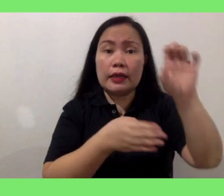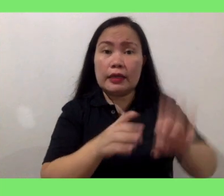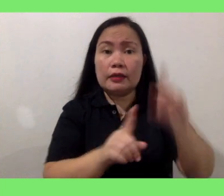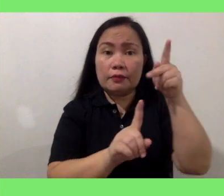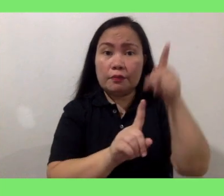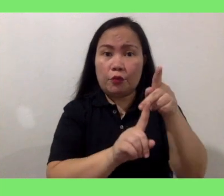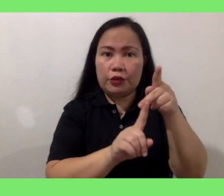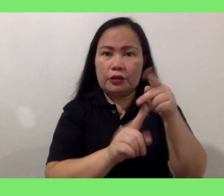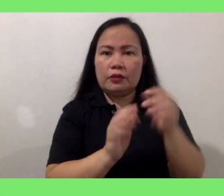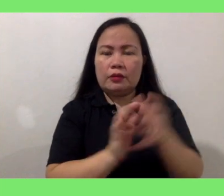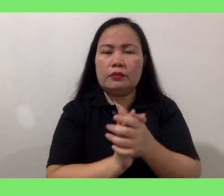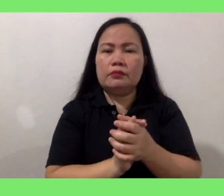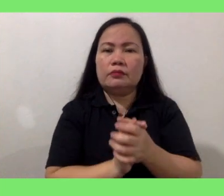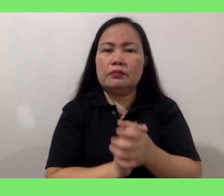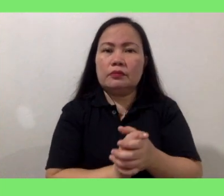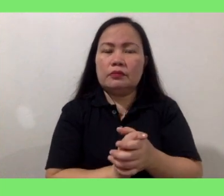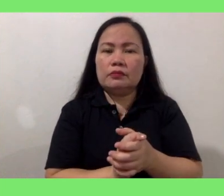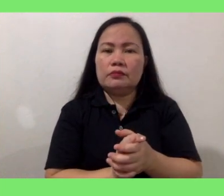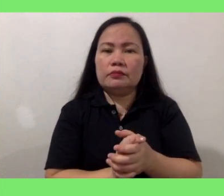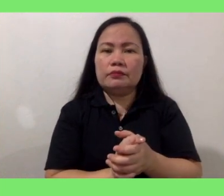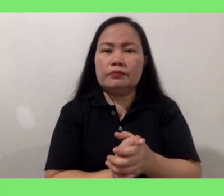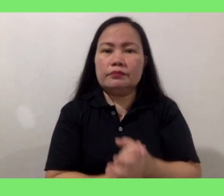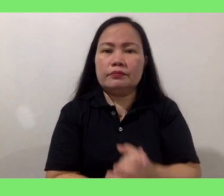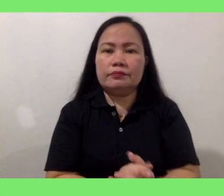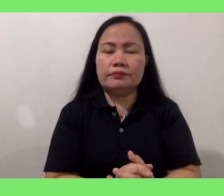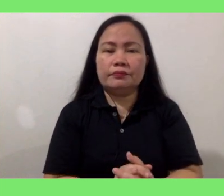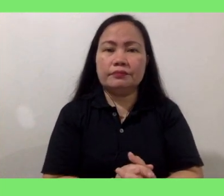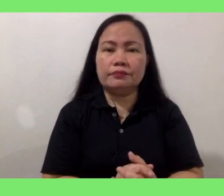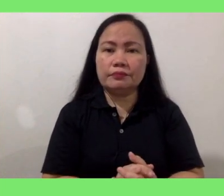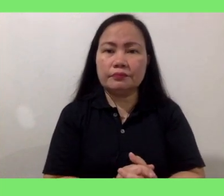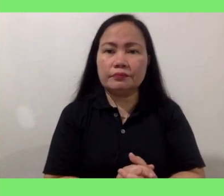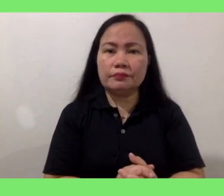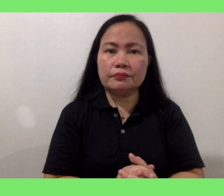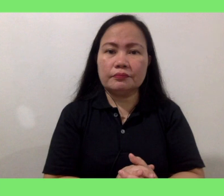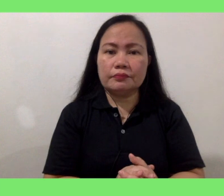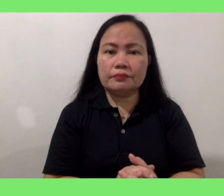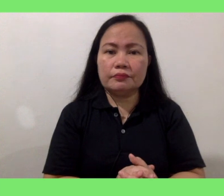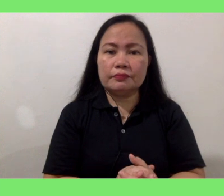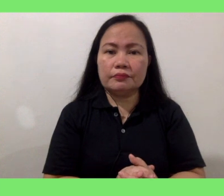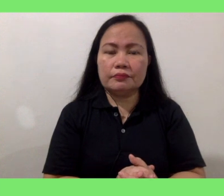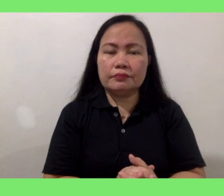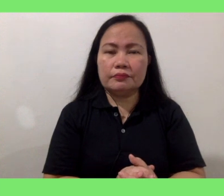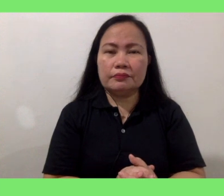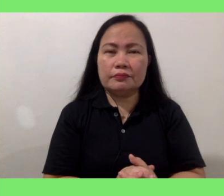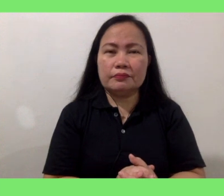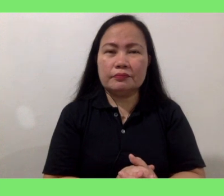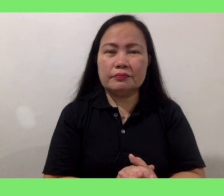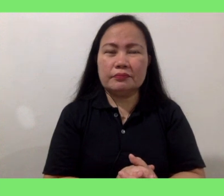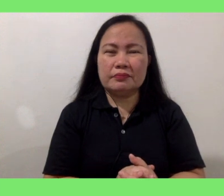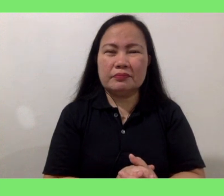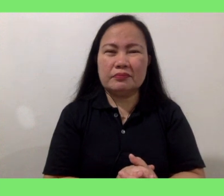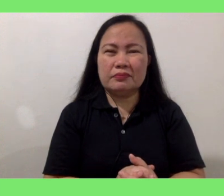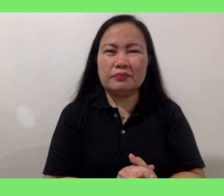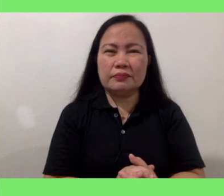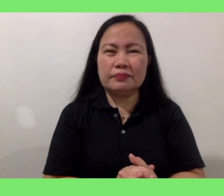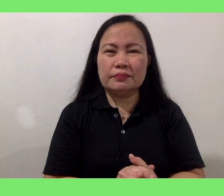So, this figure can be named as ray AB or ray AC.